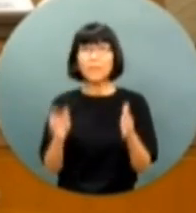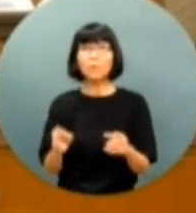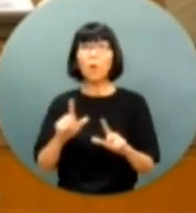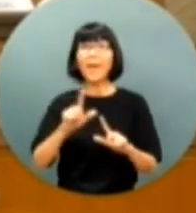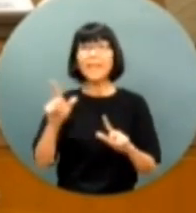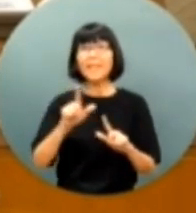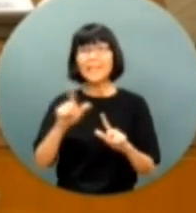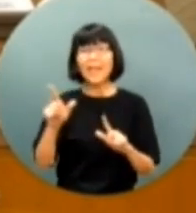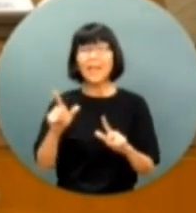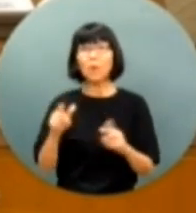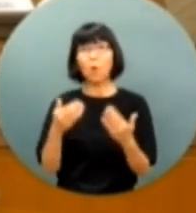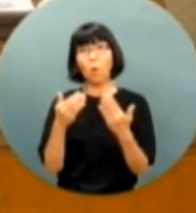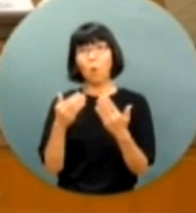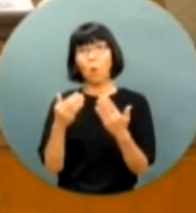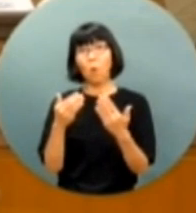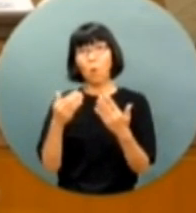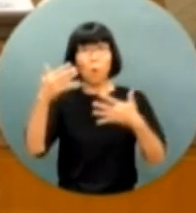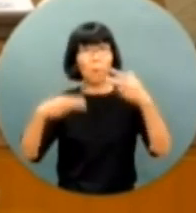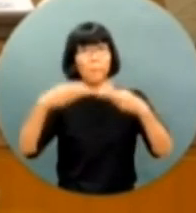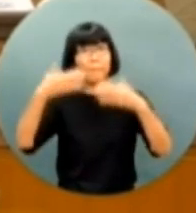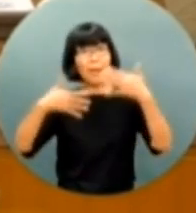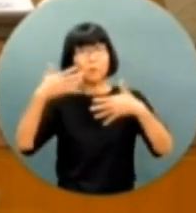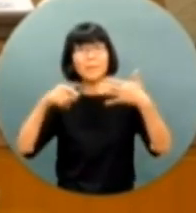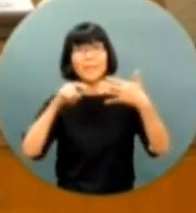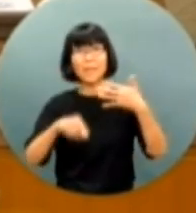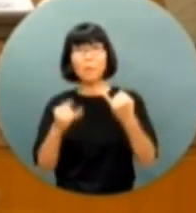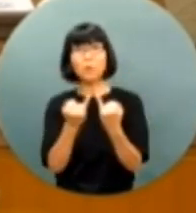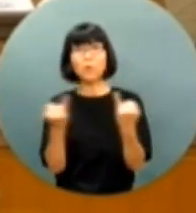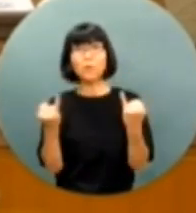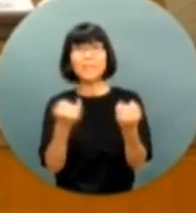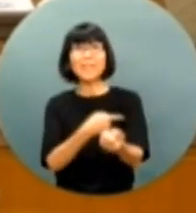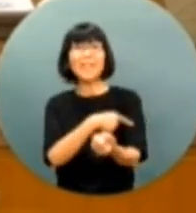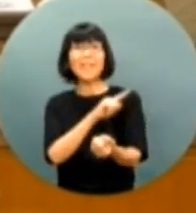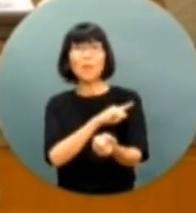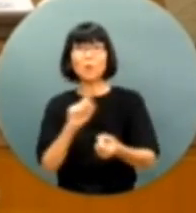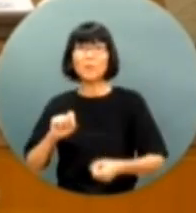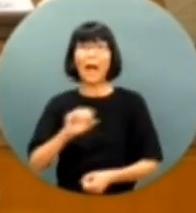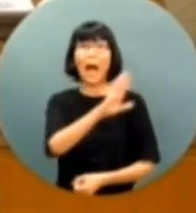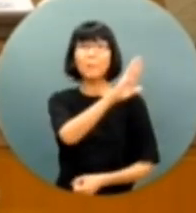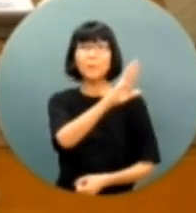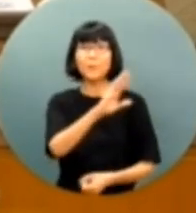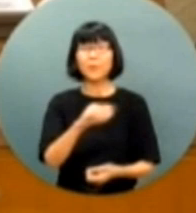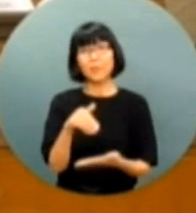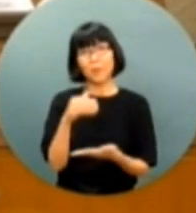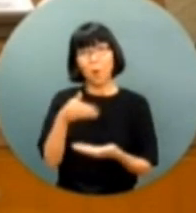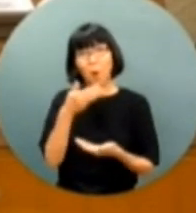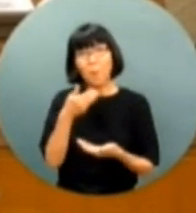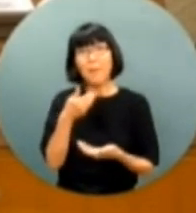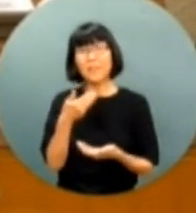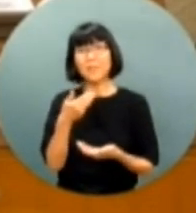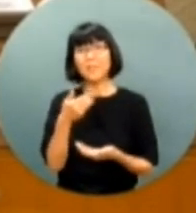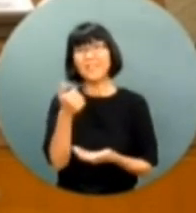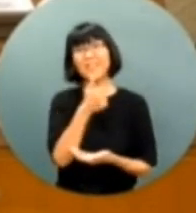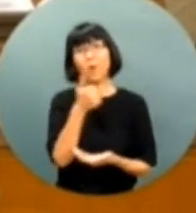女子力アップメニューを紹介されておりました。私は、今回の事案に関して、女子